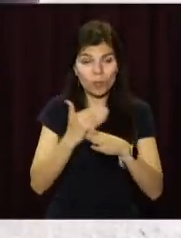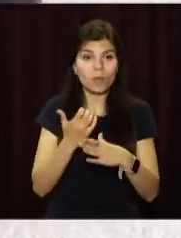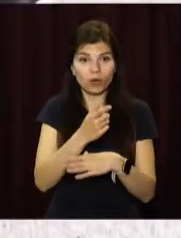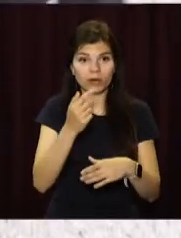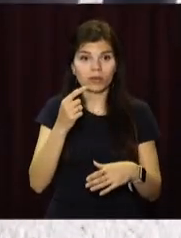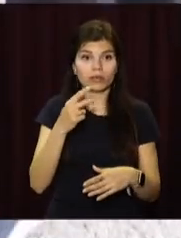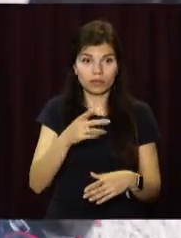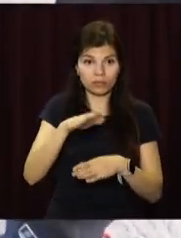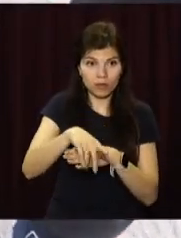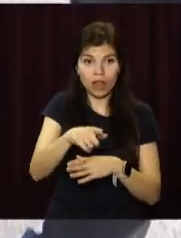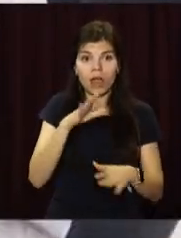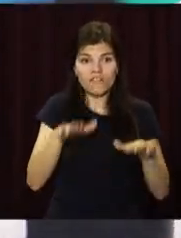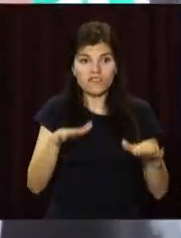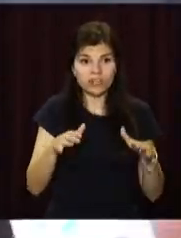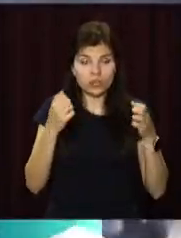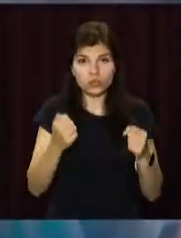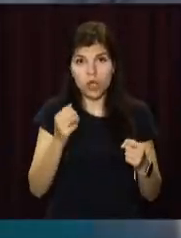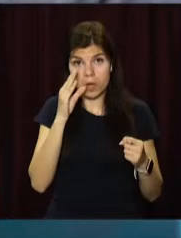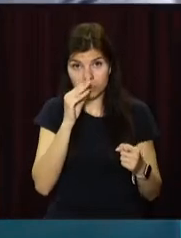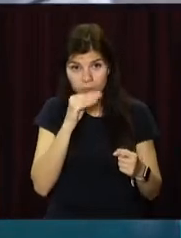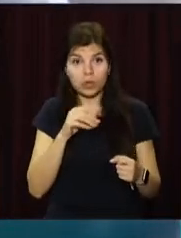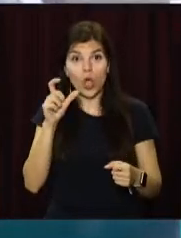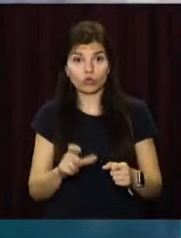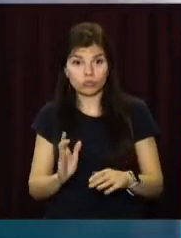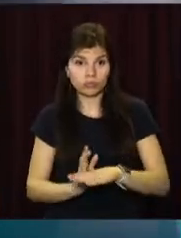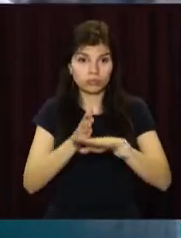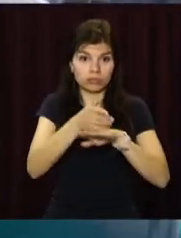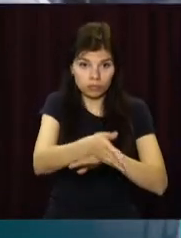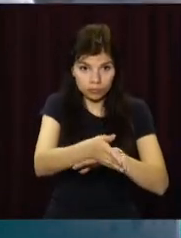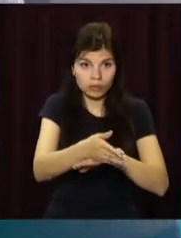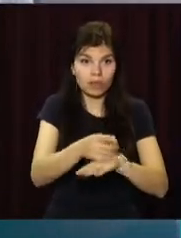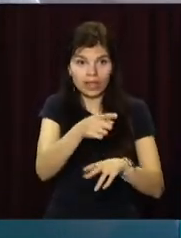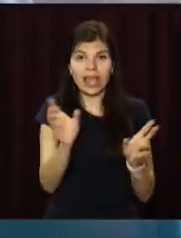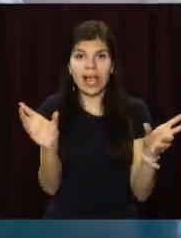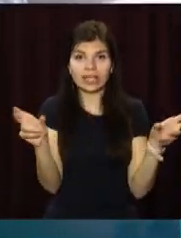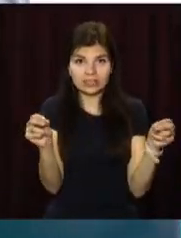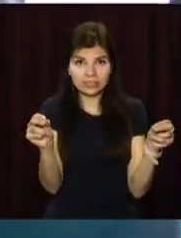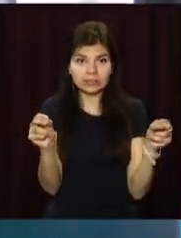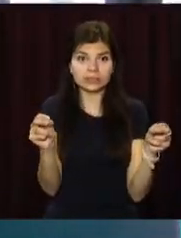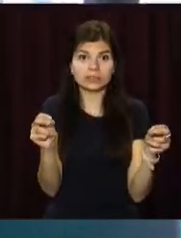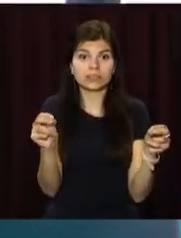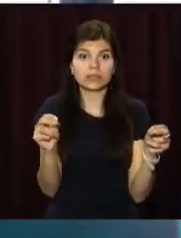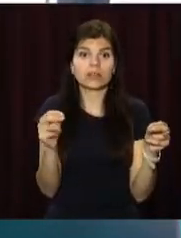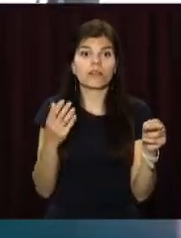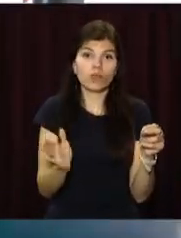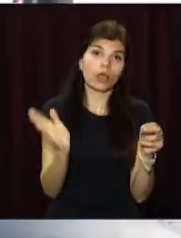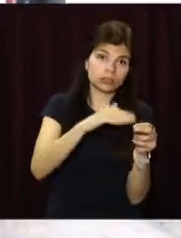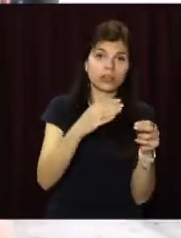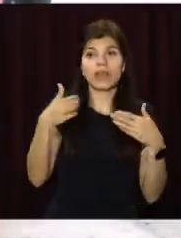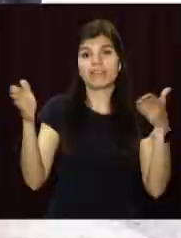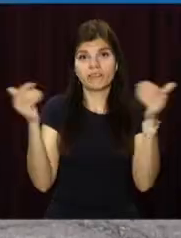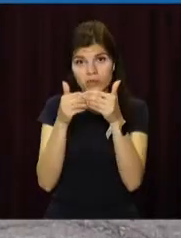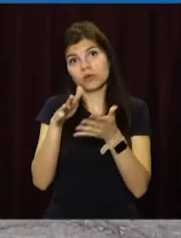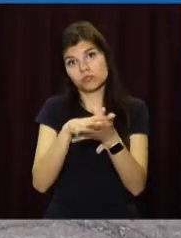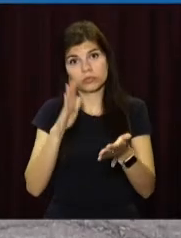50 кілограм одержують, закатив, чоловік на спеціальному місці зафіксувався, підняв автобус, закрив двері і продовжив